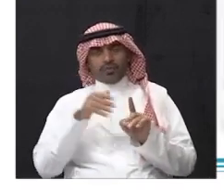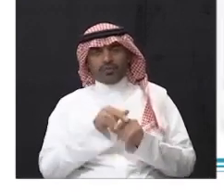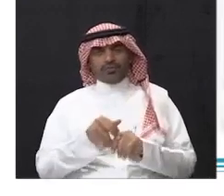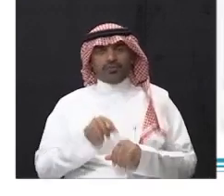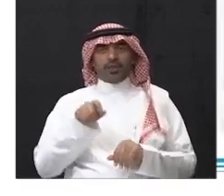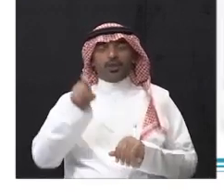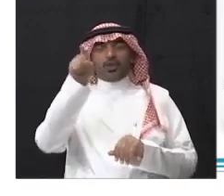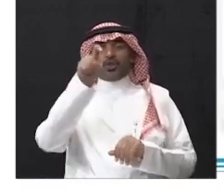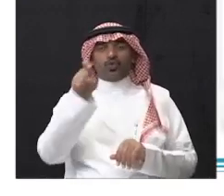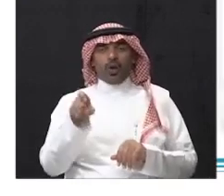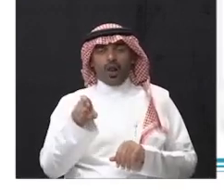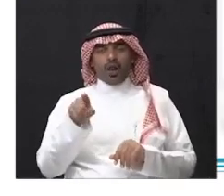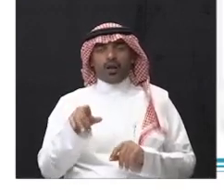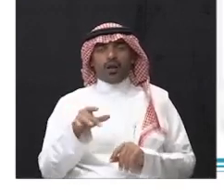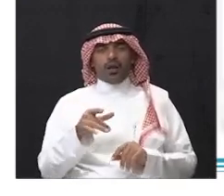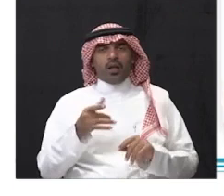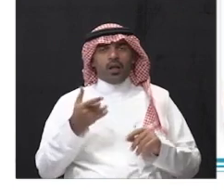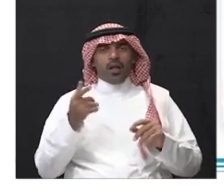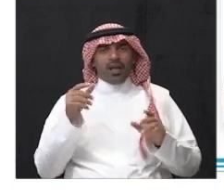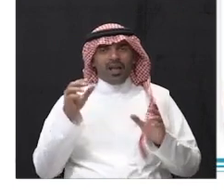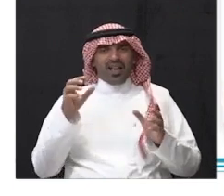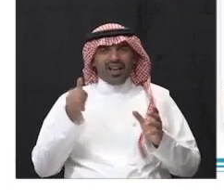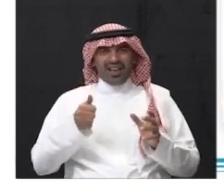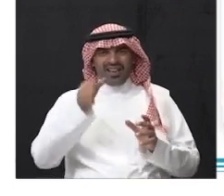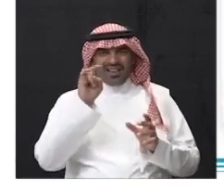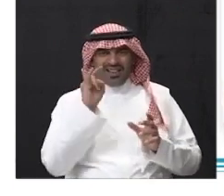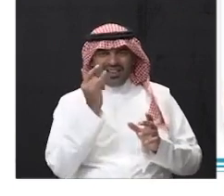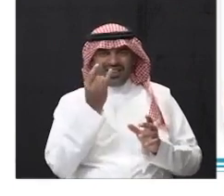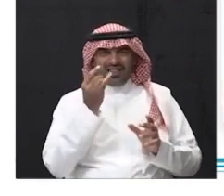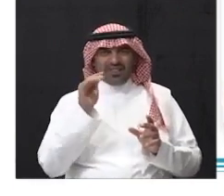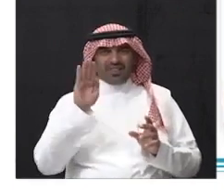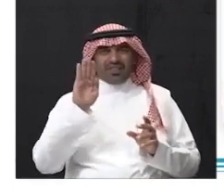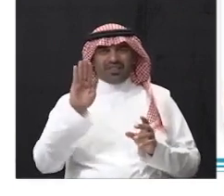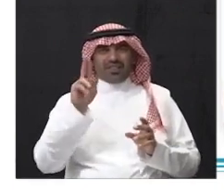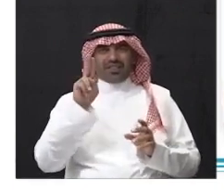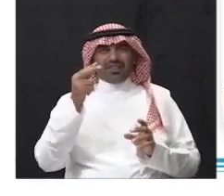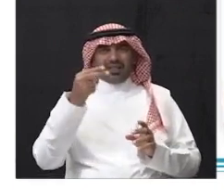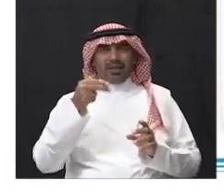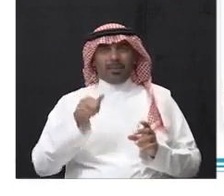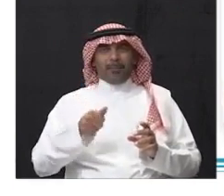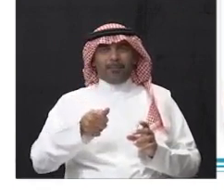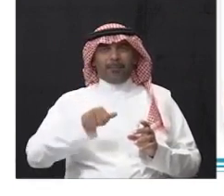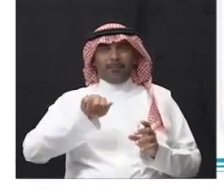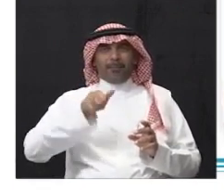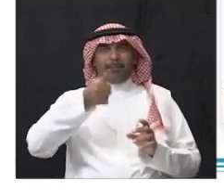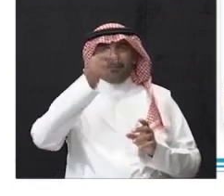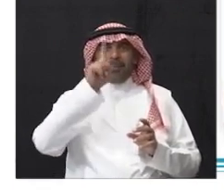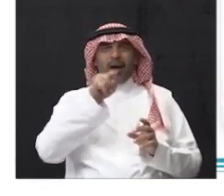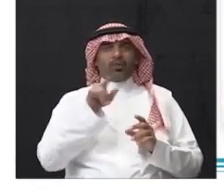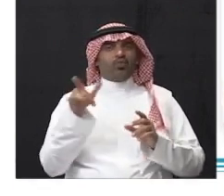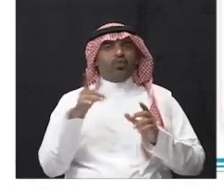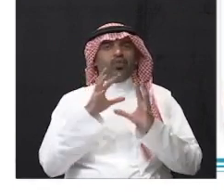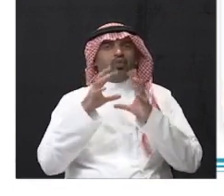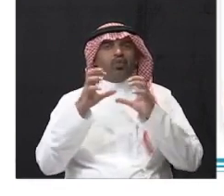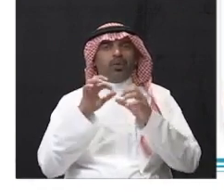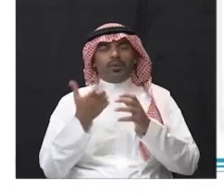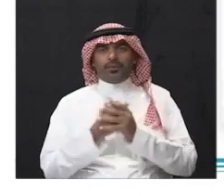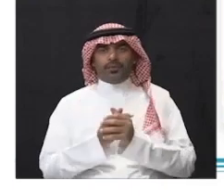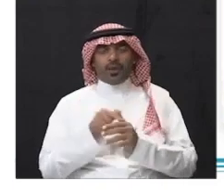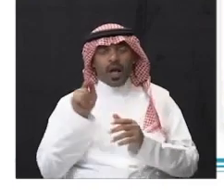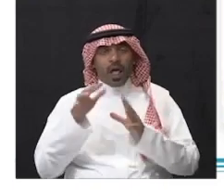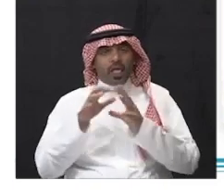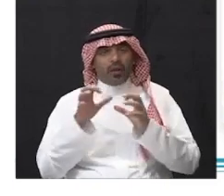سؤال: وضح مفهوم الاستعمار. هو مفهوم، ماذا يقصد به؟ بارك الله فيكم.